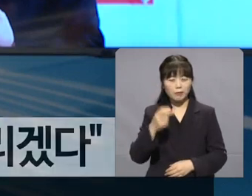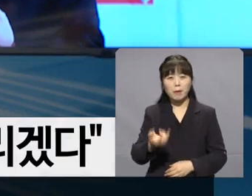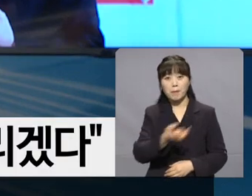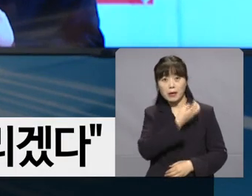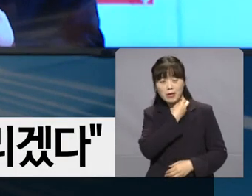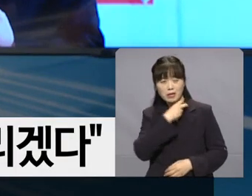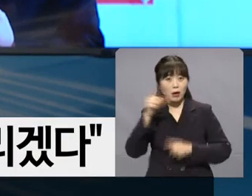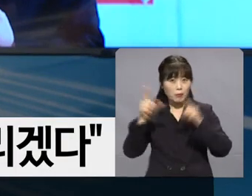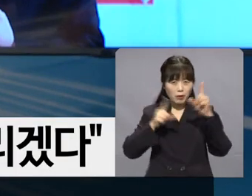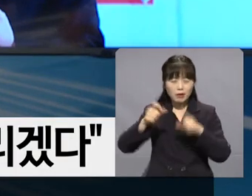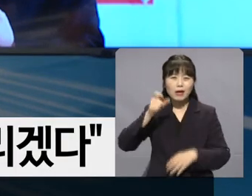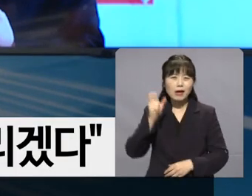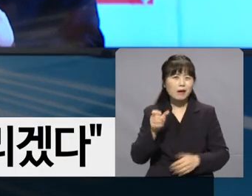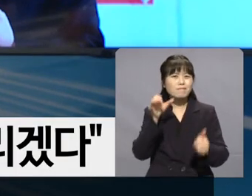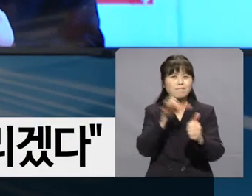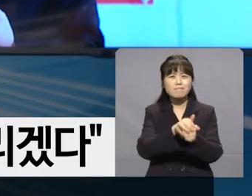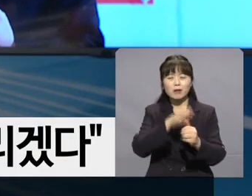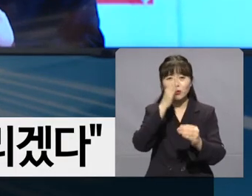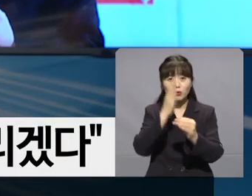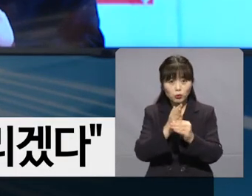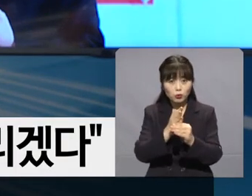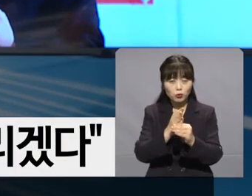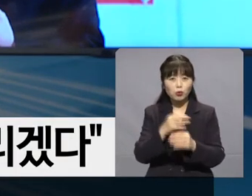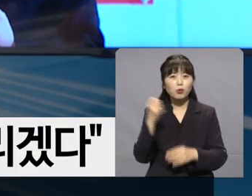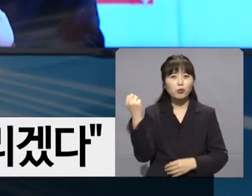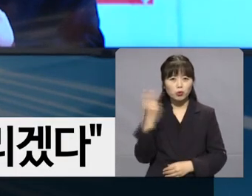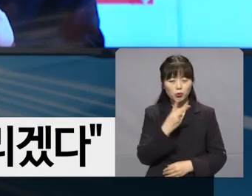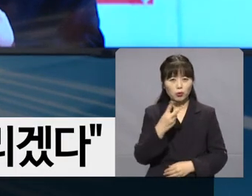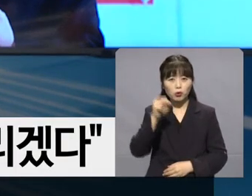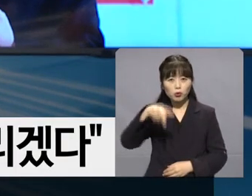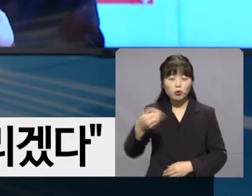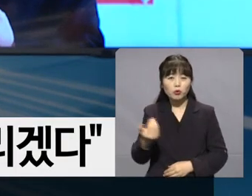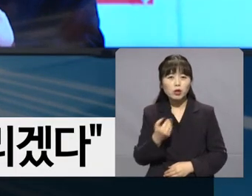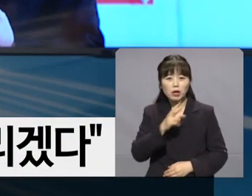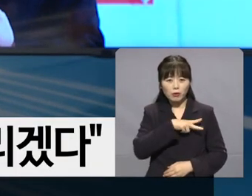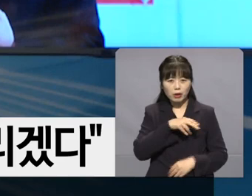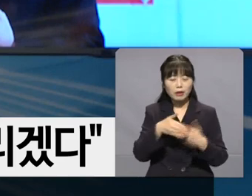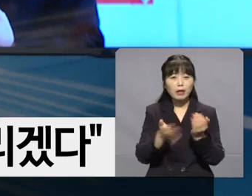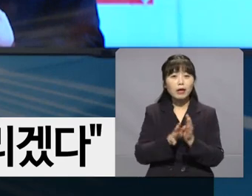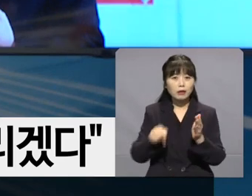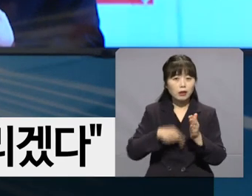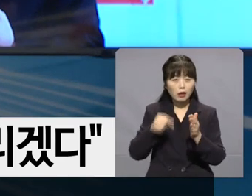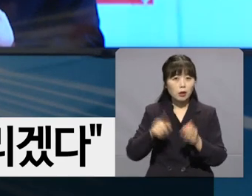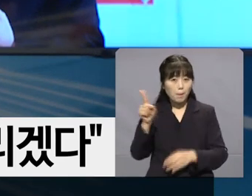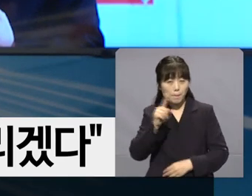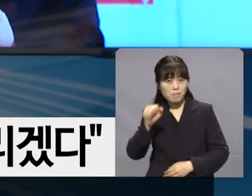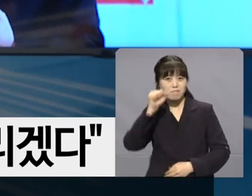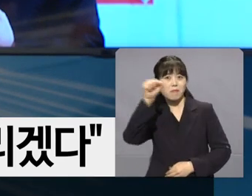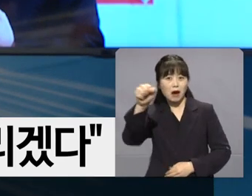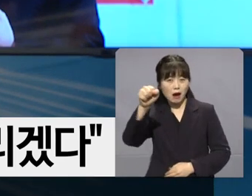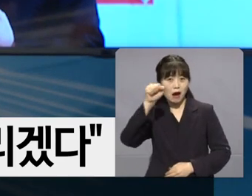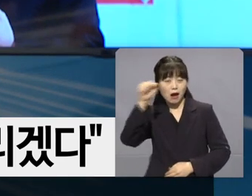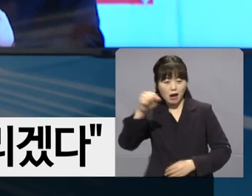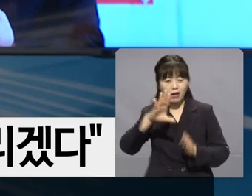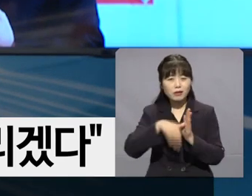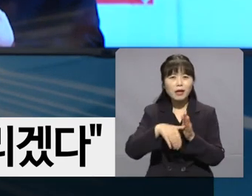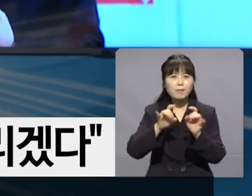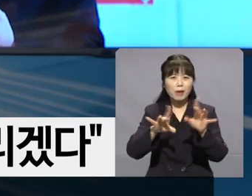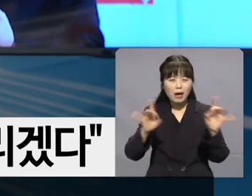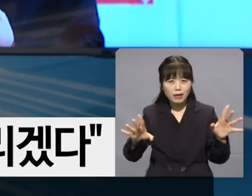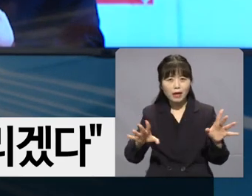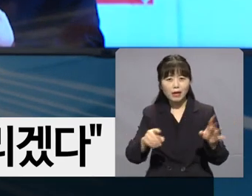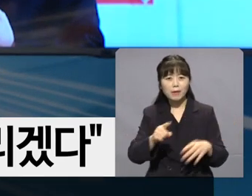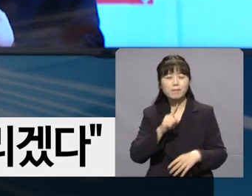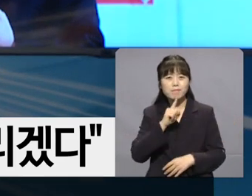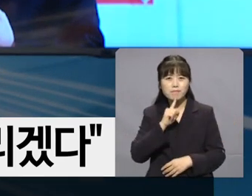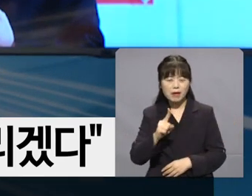이미지 강하게 프레임이 걸려 있는 상태고 유전 의원이 당내에서 뭐 하겠다라고 하면 그때마다 등장하는게 이게